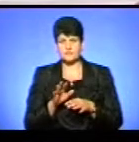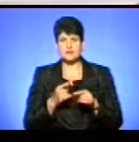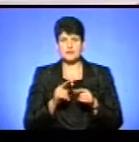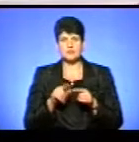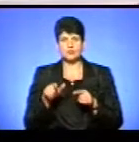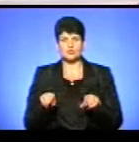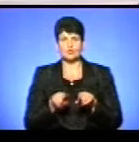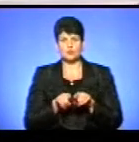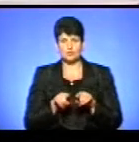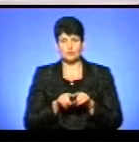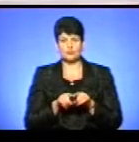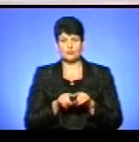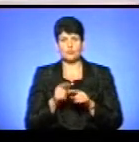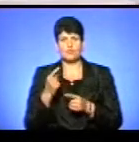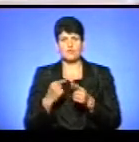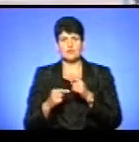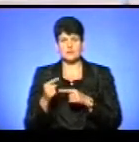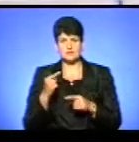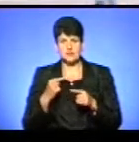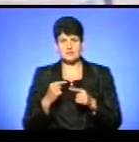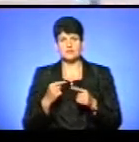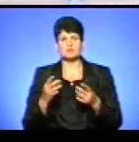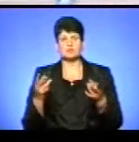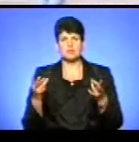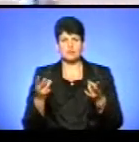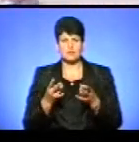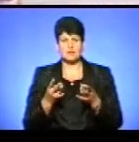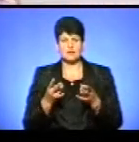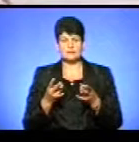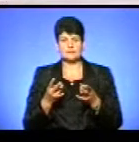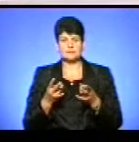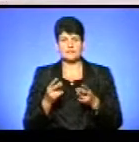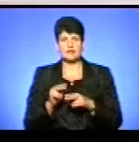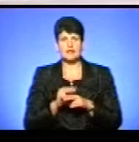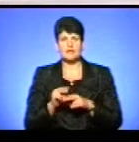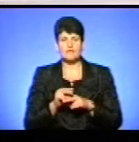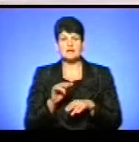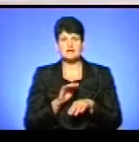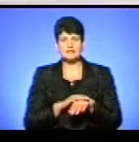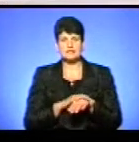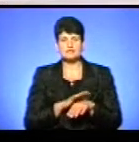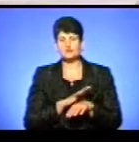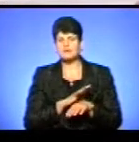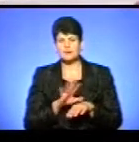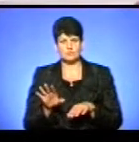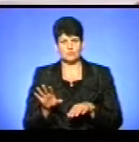одно виходили звідти і потребували все ж таки лікування фактично не